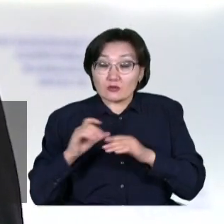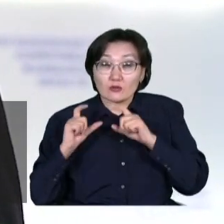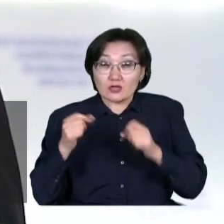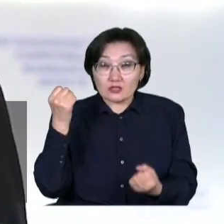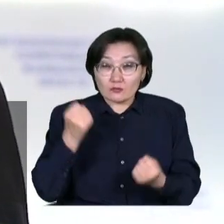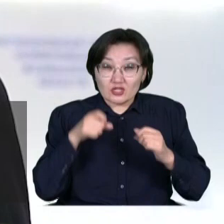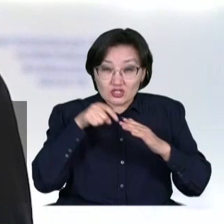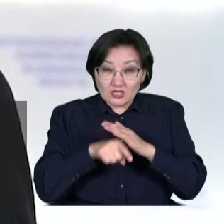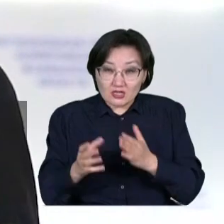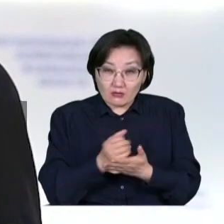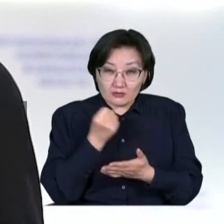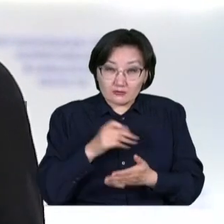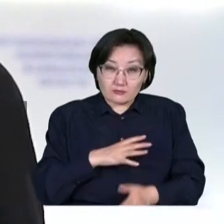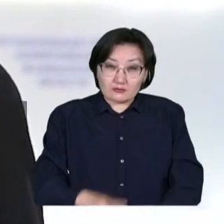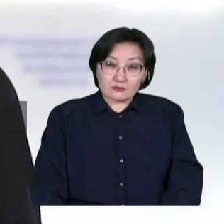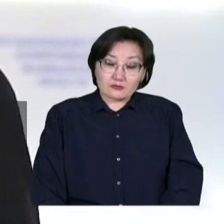көліктерінен